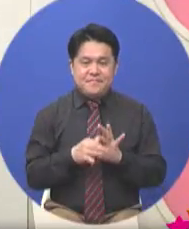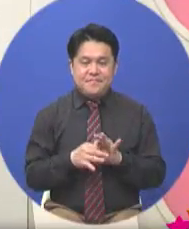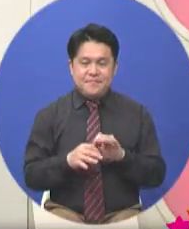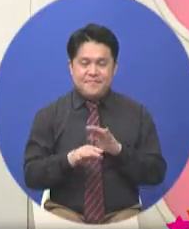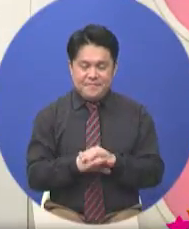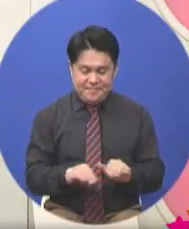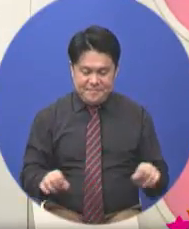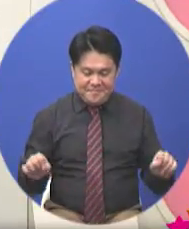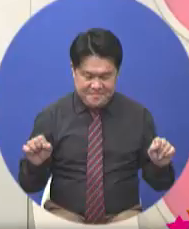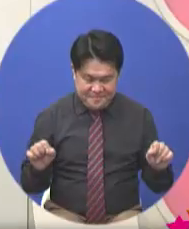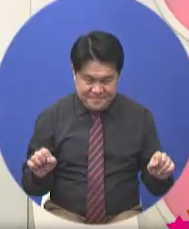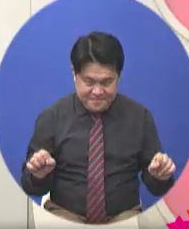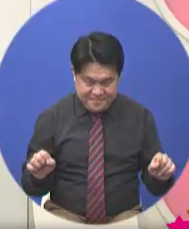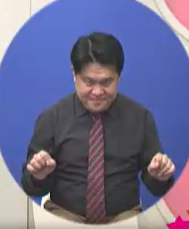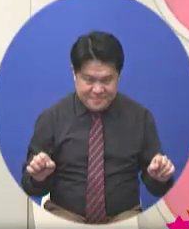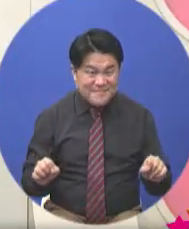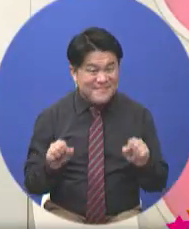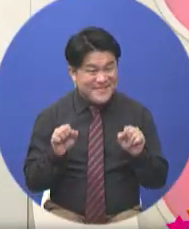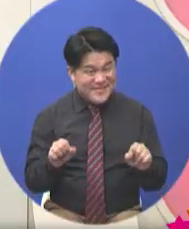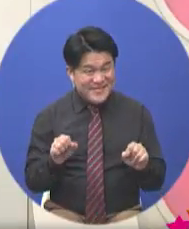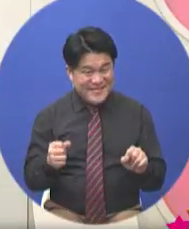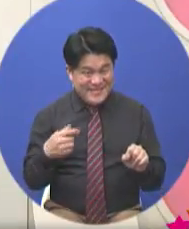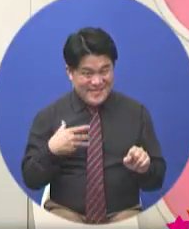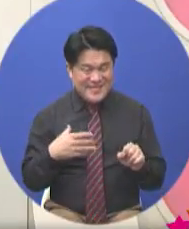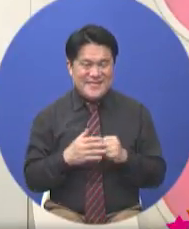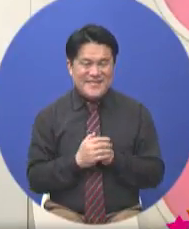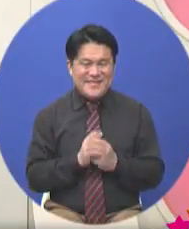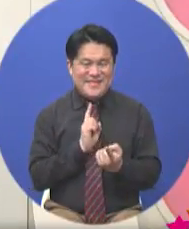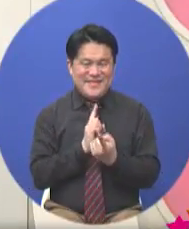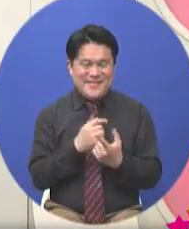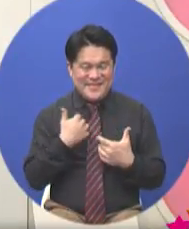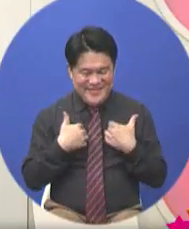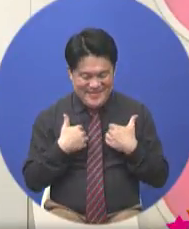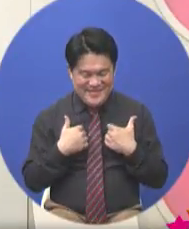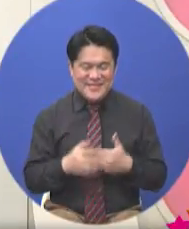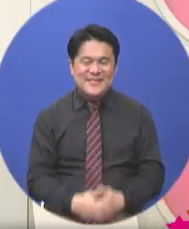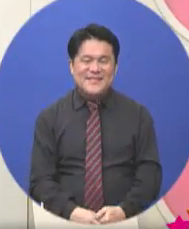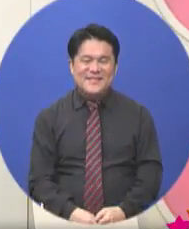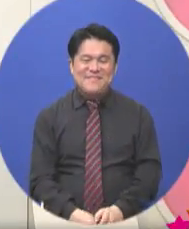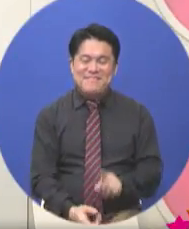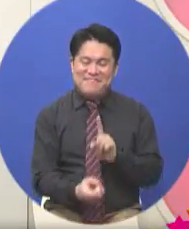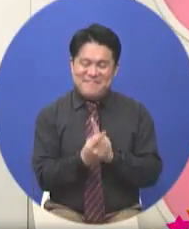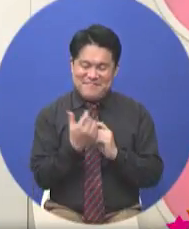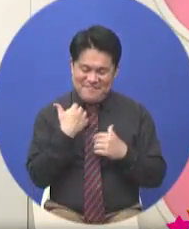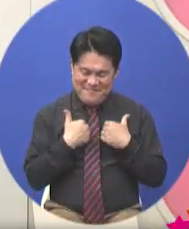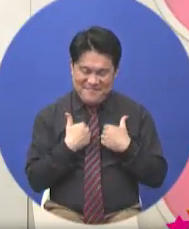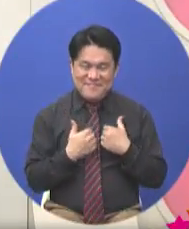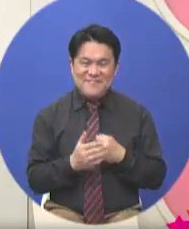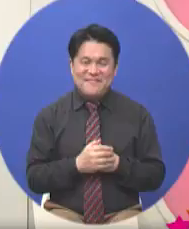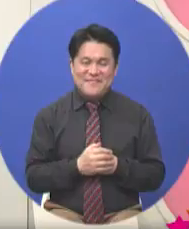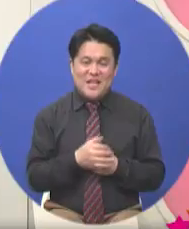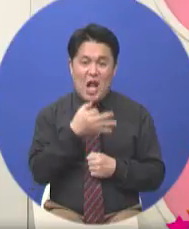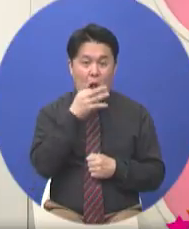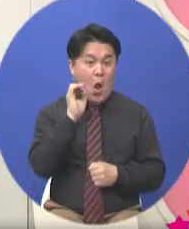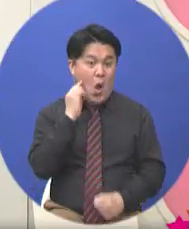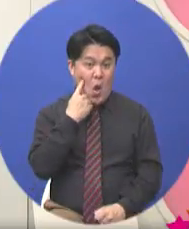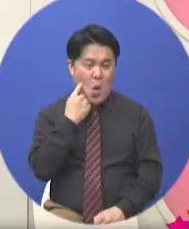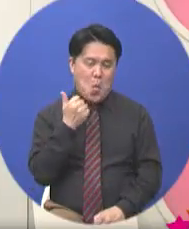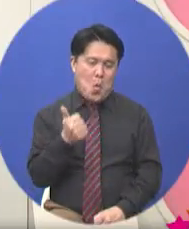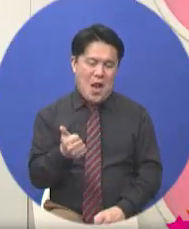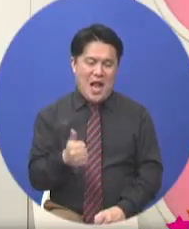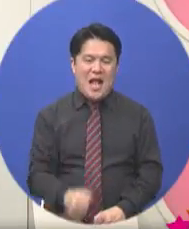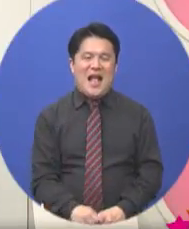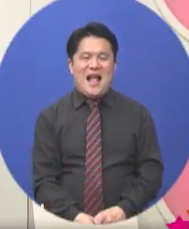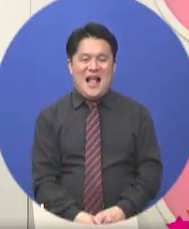연결해보겠습니다. 안녕하세요. 안녕하세요. 예, 반갑습니다. 네, 반갑습니다. 아주 네. 목소리가